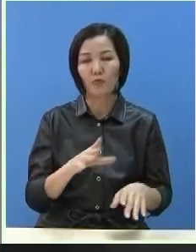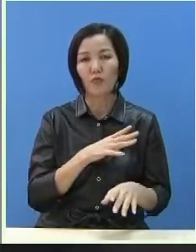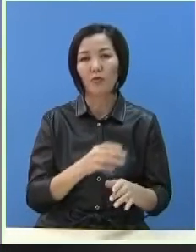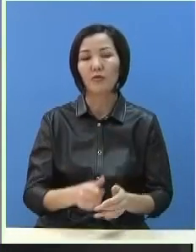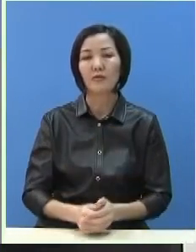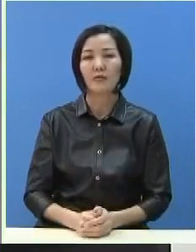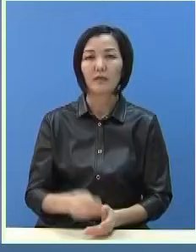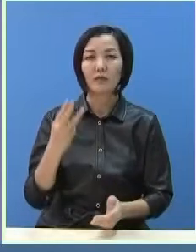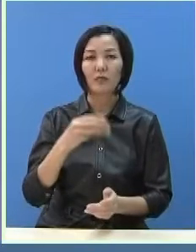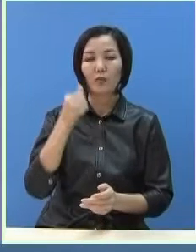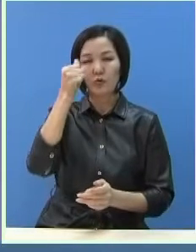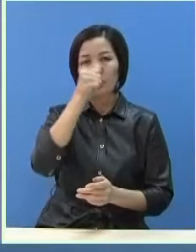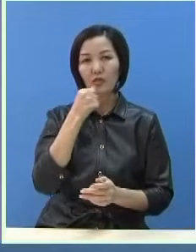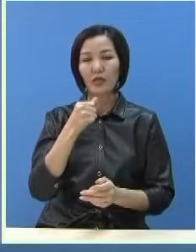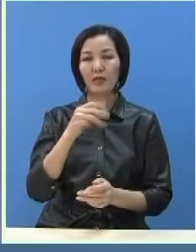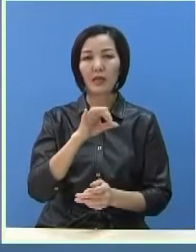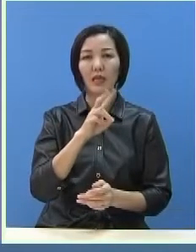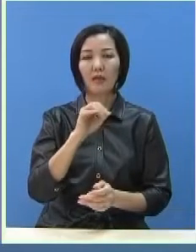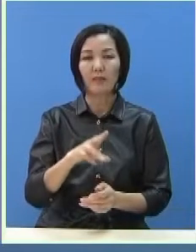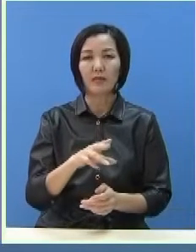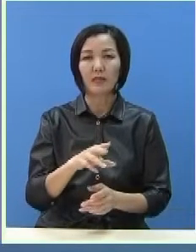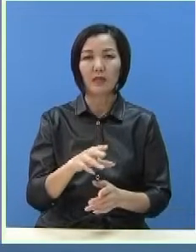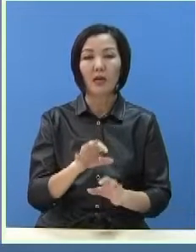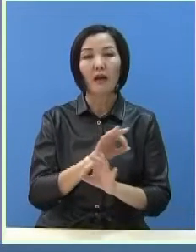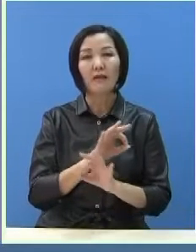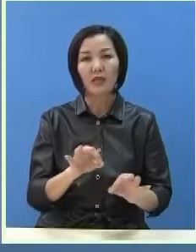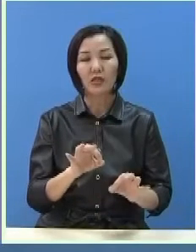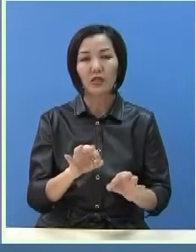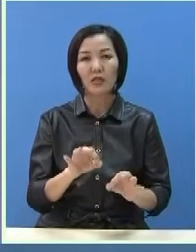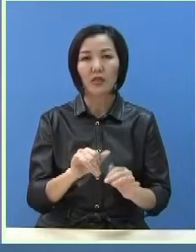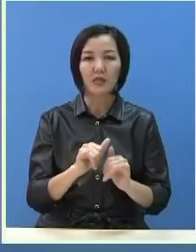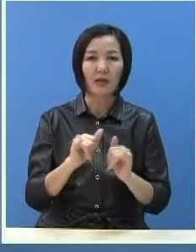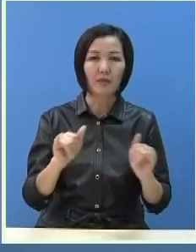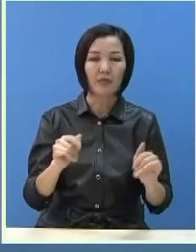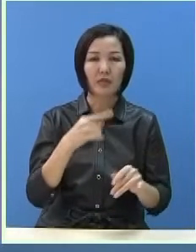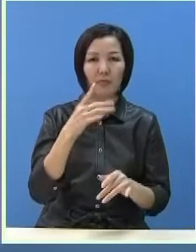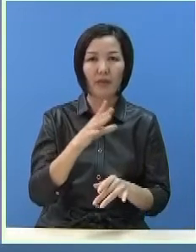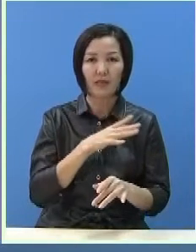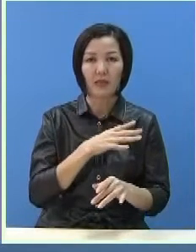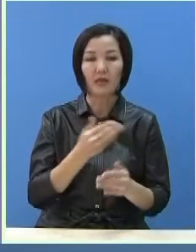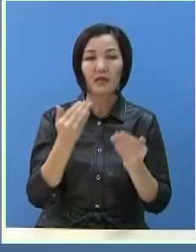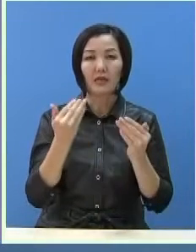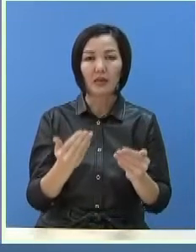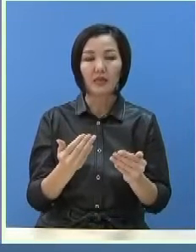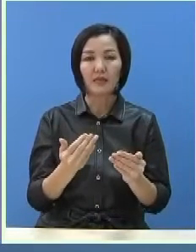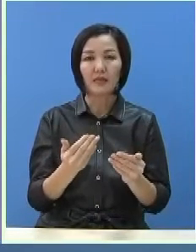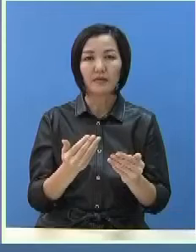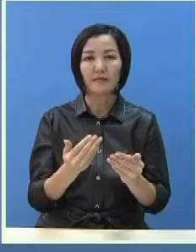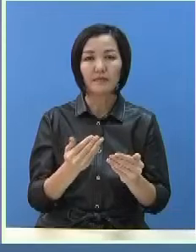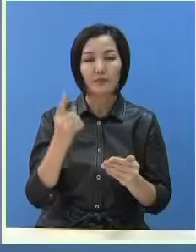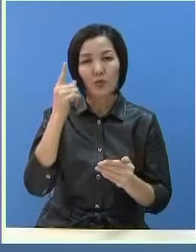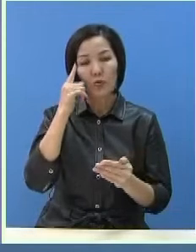біз елбасы жақсы жұмыс істеді, елімізді өркендетті деп келдік. Біз қазір ұстанымымызды